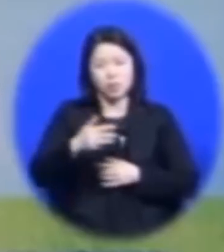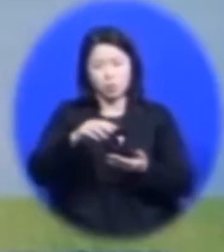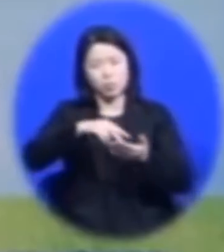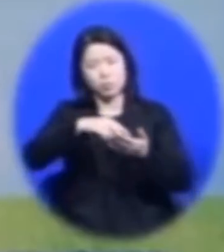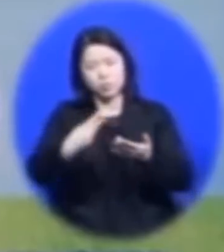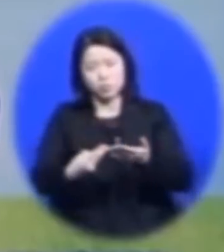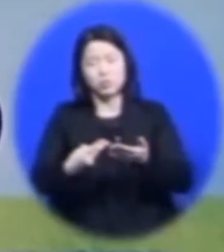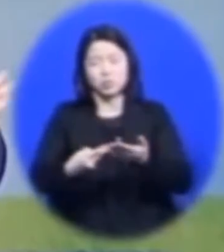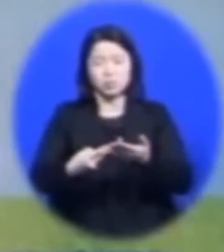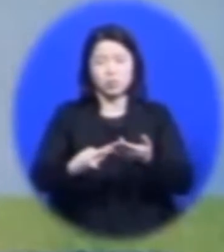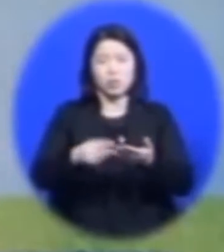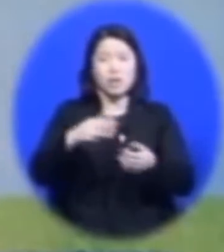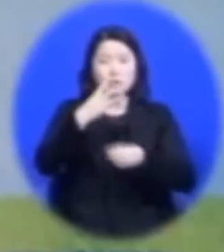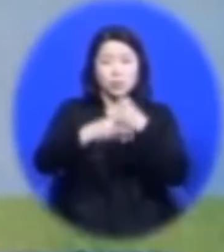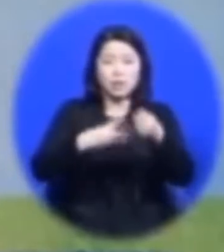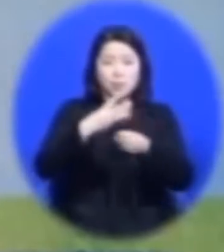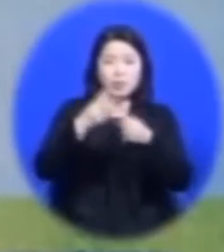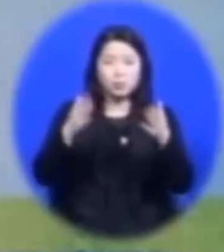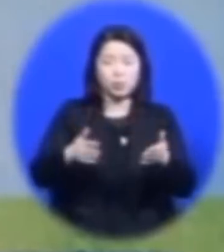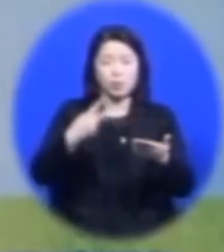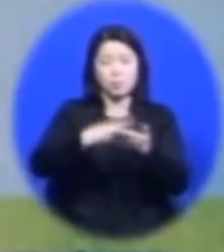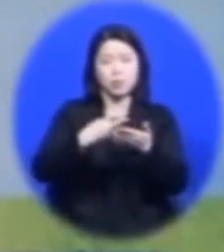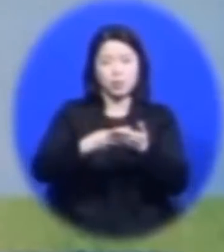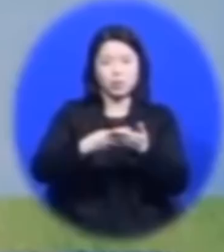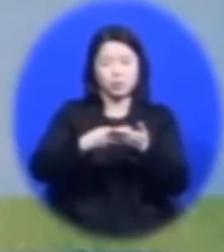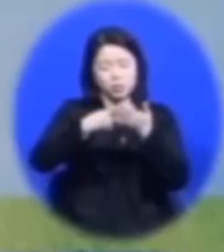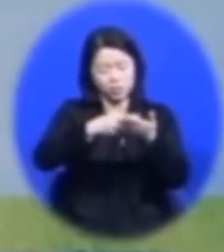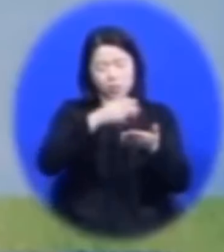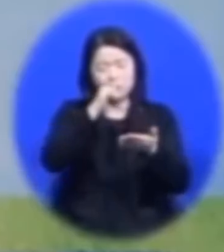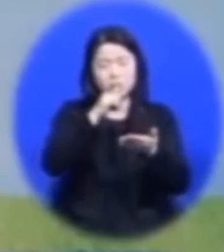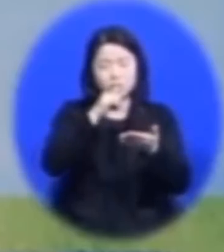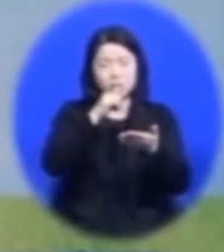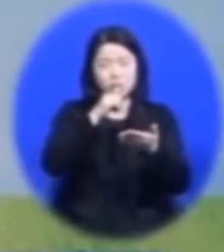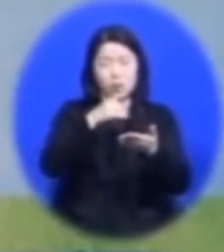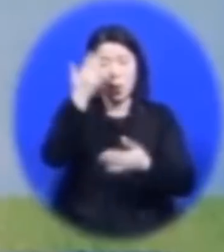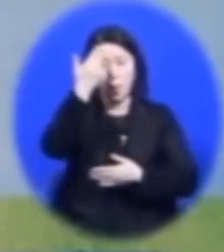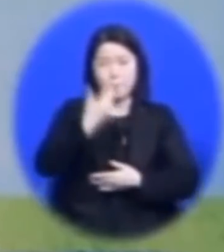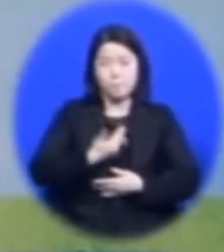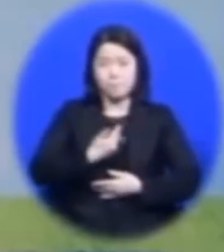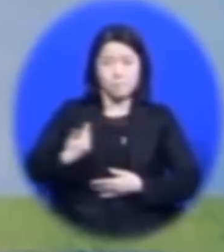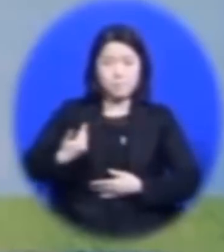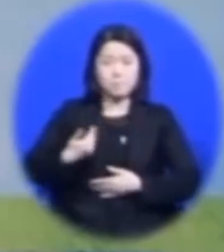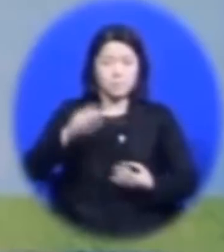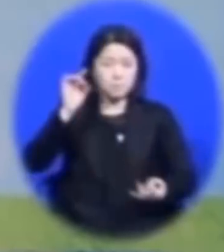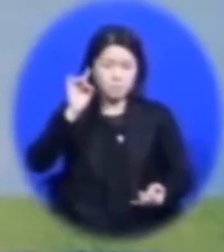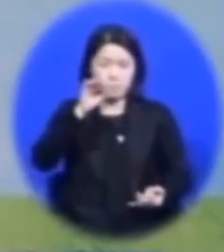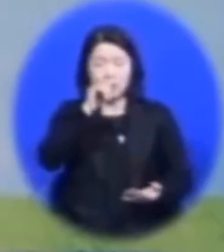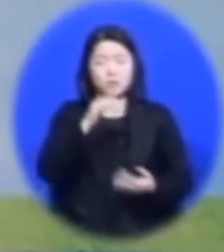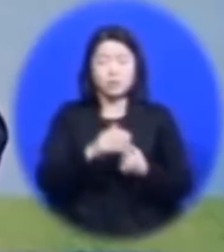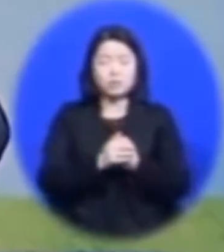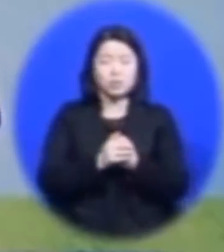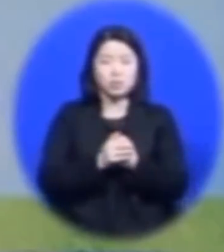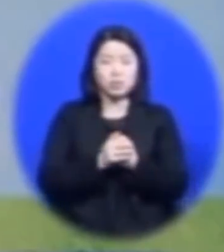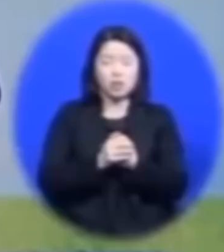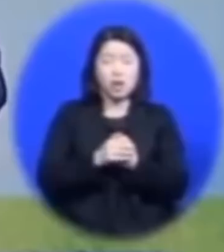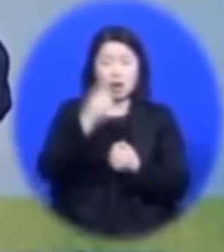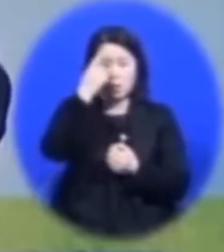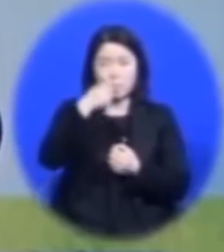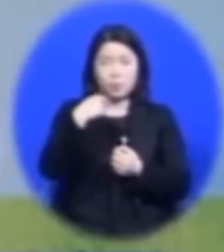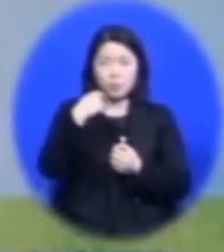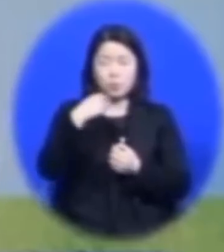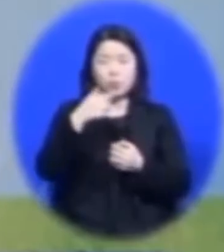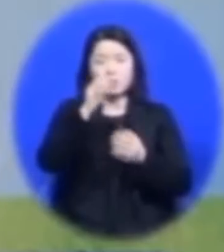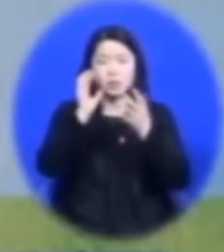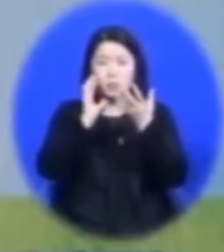병우 에어 병원에서 꼼짝없이 누워 계셨어요 몸에 정하게 반해 마비가 왔어 며칠을 얼굴이